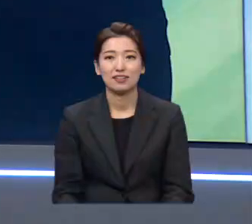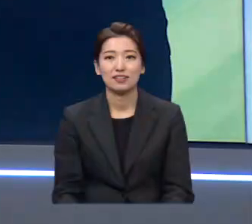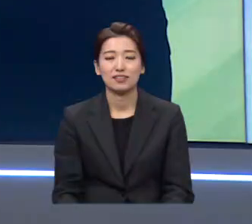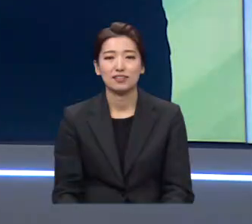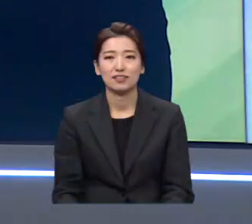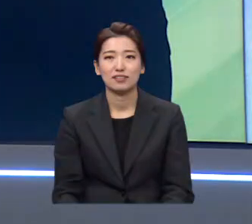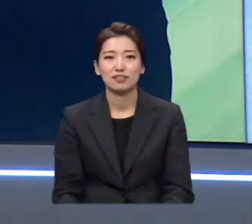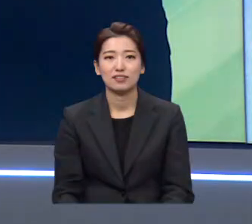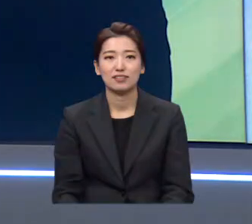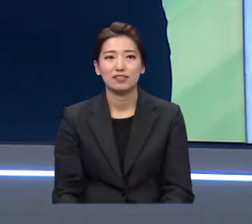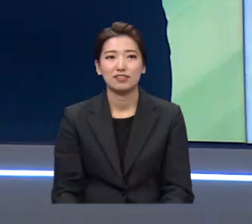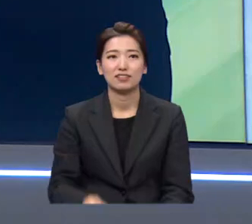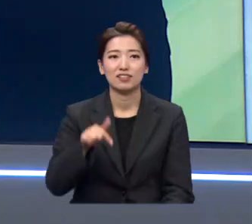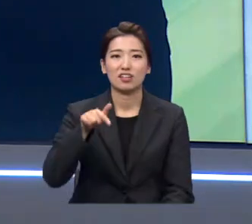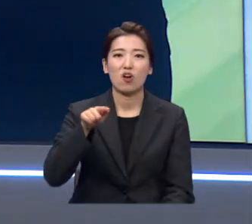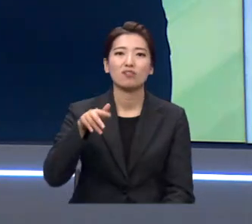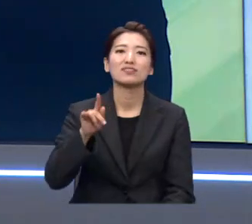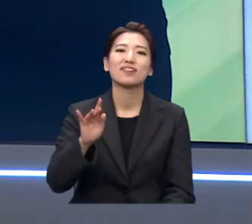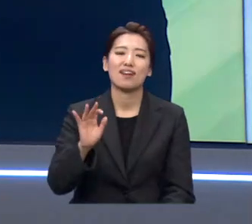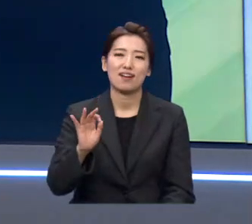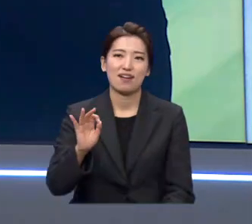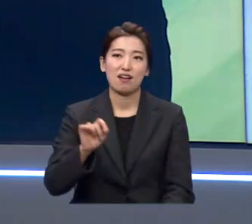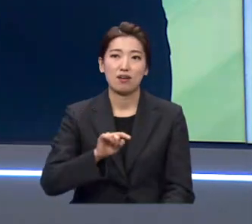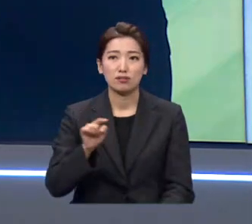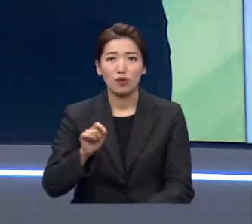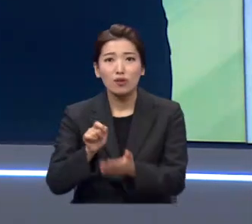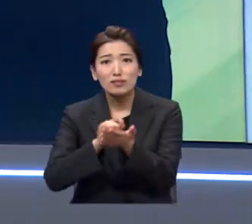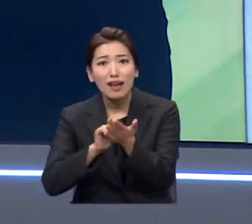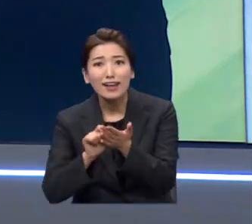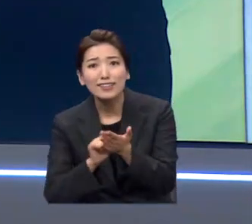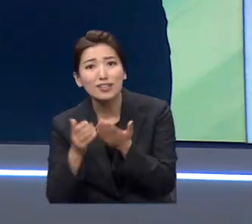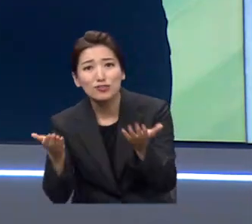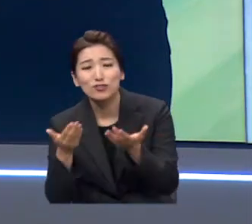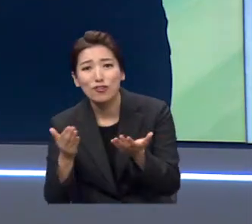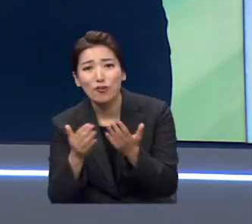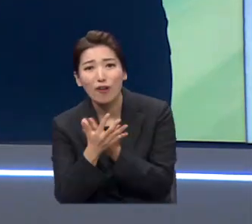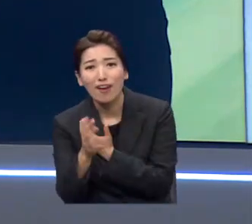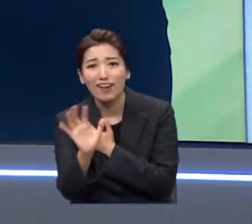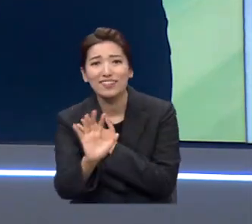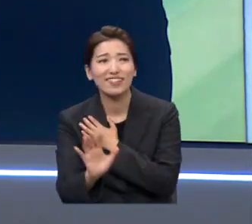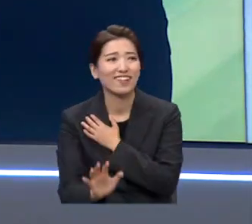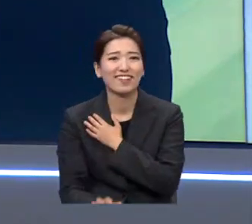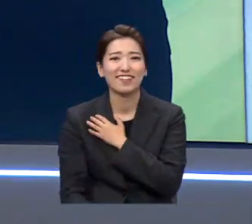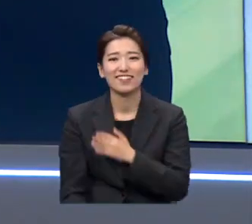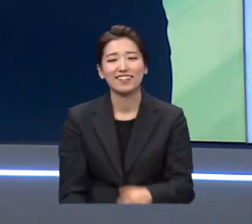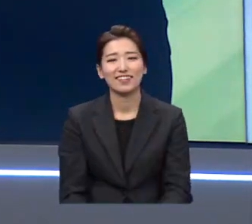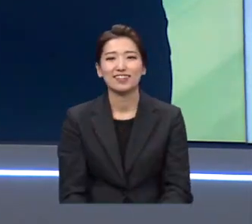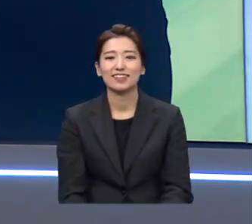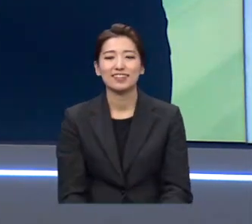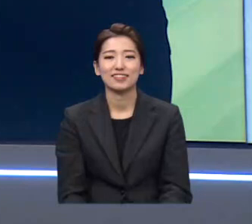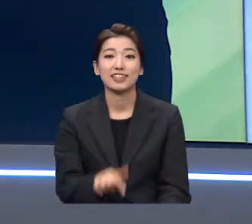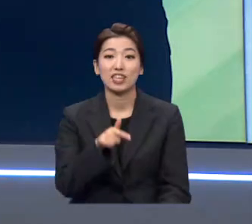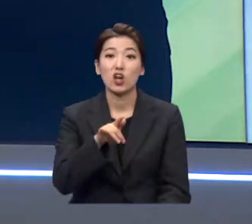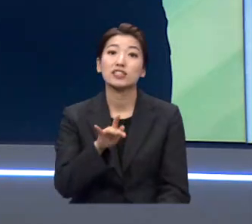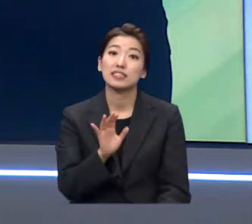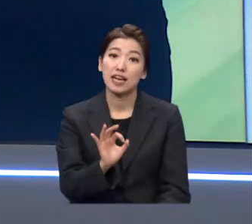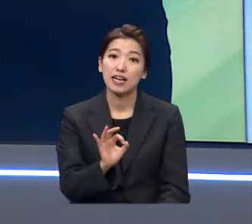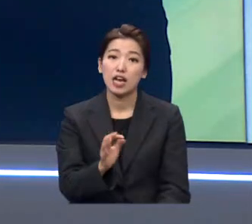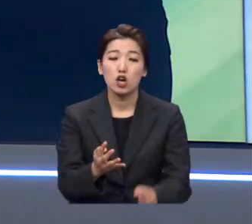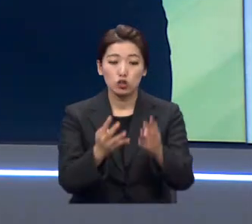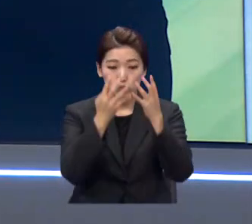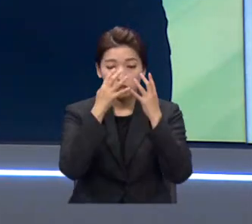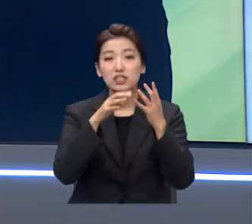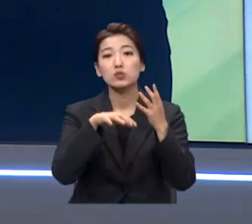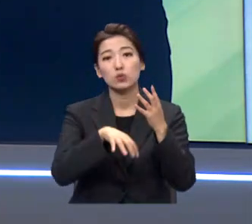똑같습니다네 경남 거창에 사인회를 한 건 사인회를 하러 간게 아닙니다 경남 거창에 지금 경남